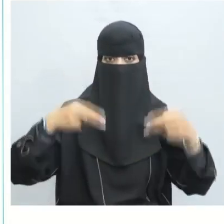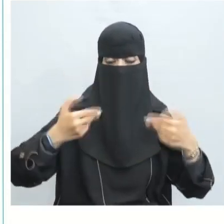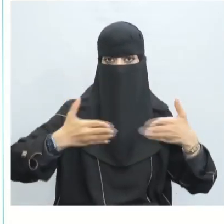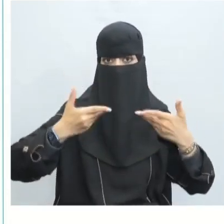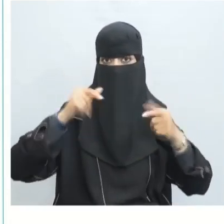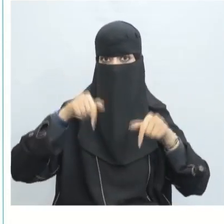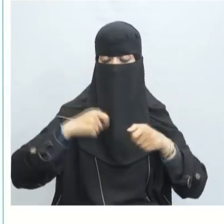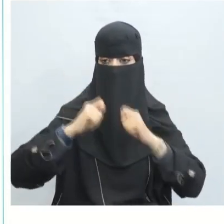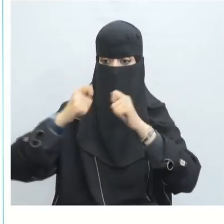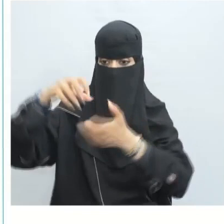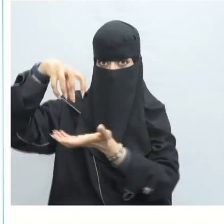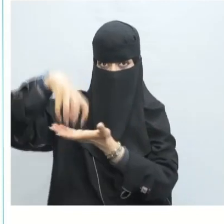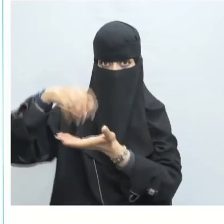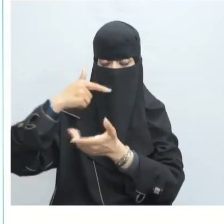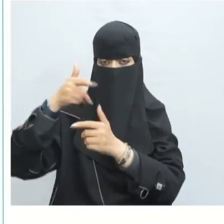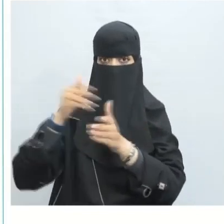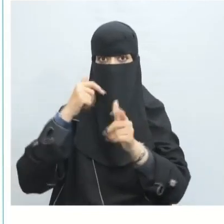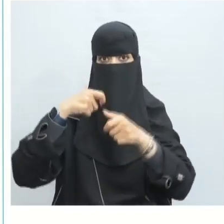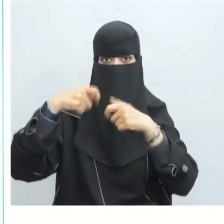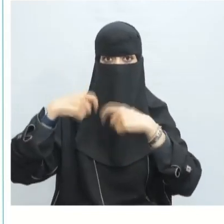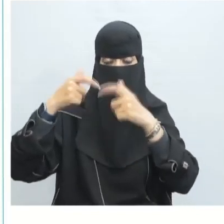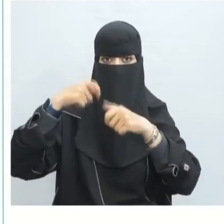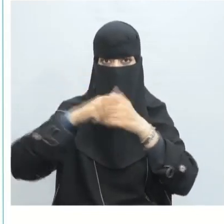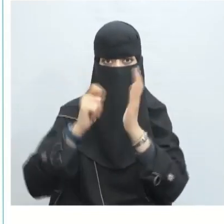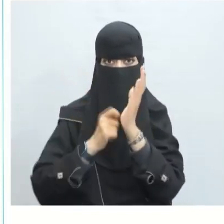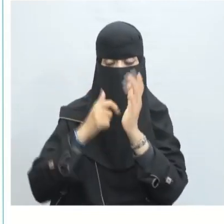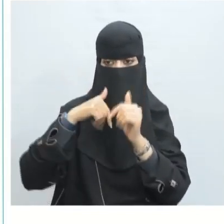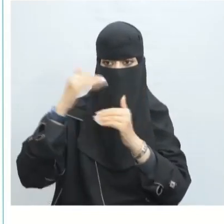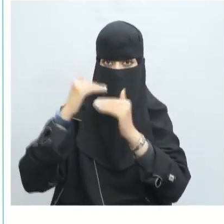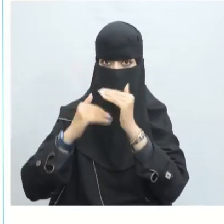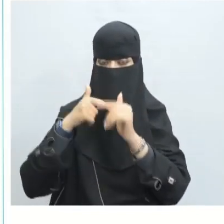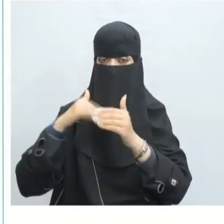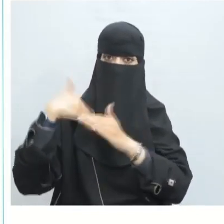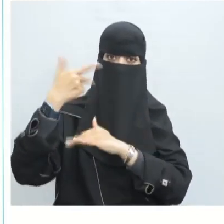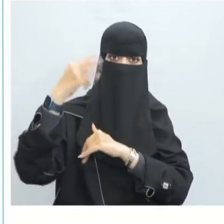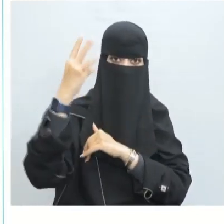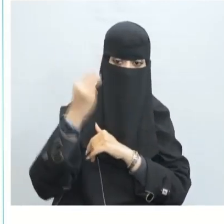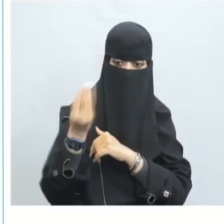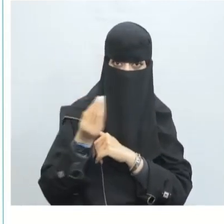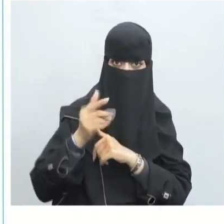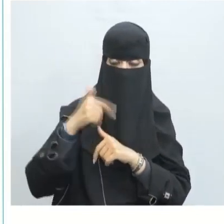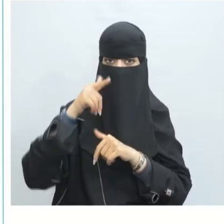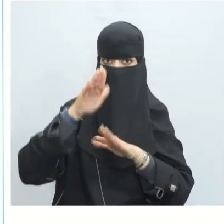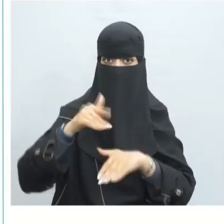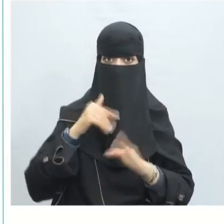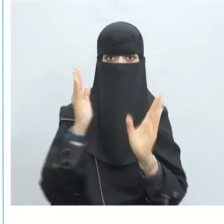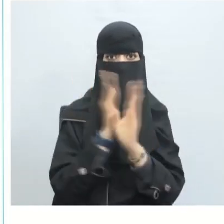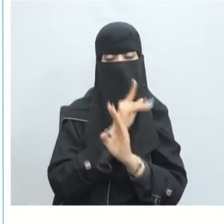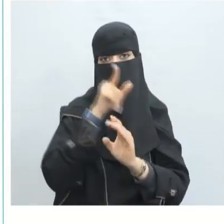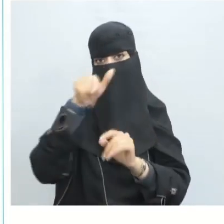والتزمت باستئجار الموقع والادوات وعقود من الباطن وبالتالي عدد الحضور قليل اذا سينعكس